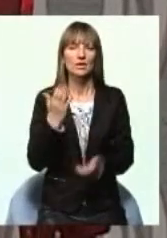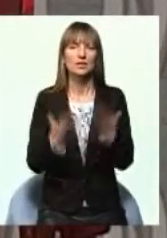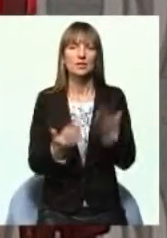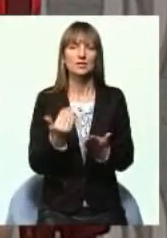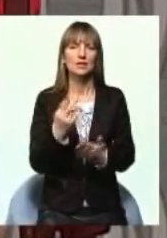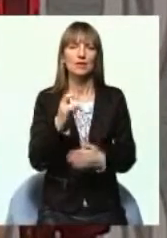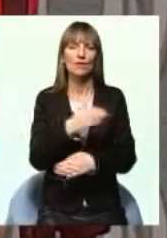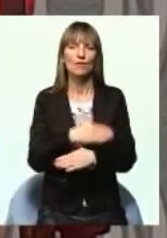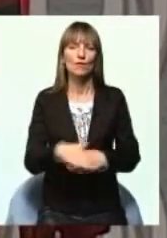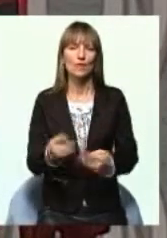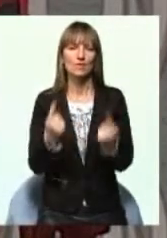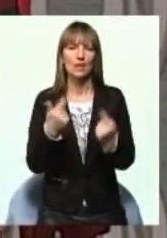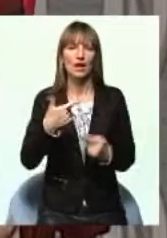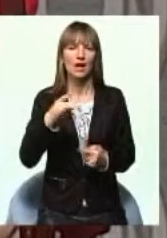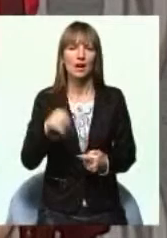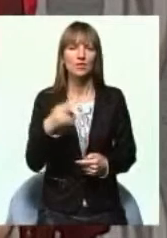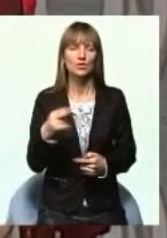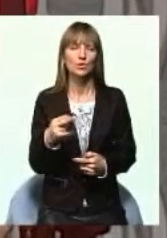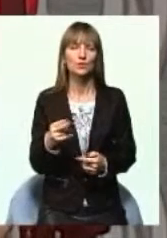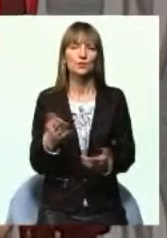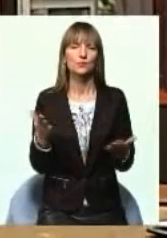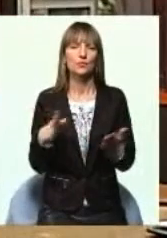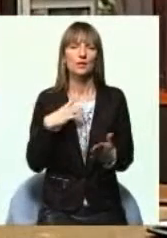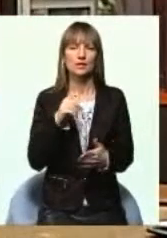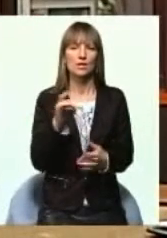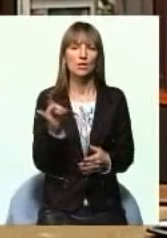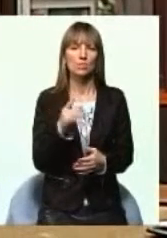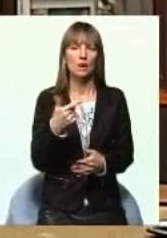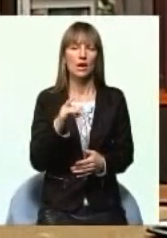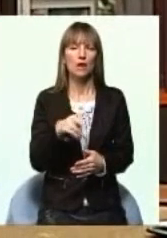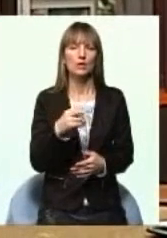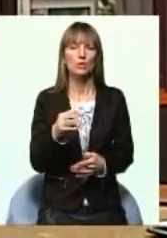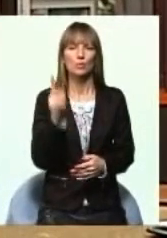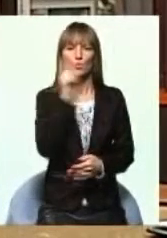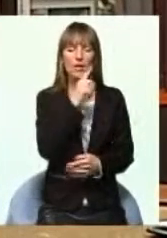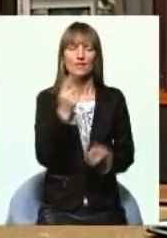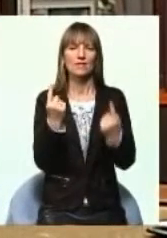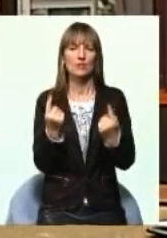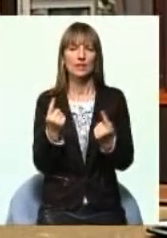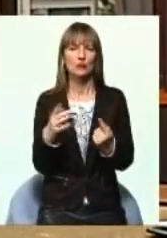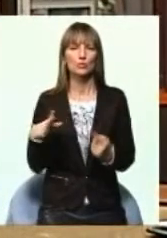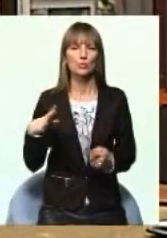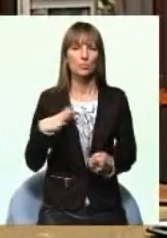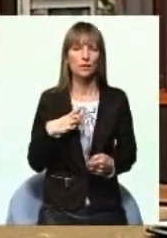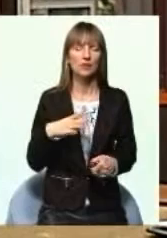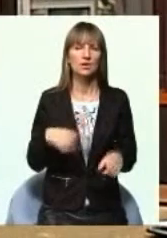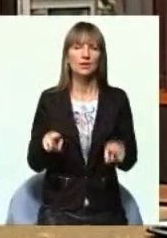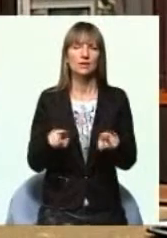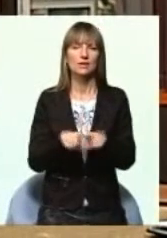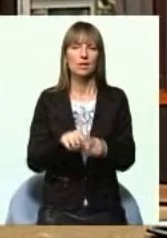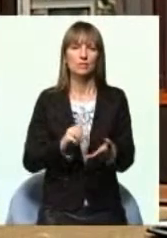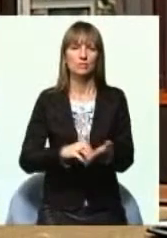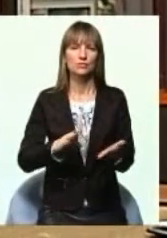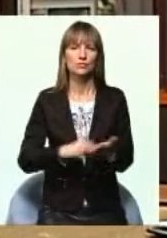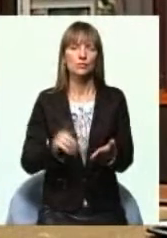на вулиці йде дуже великий град. От який буває за розмірами град? Маленький, великий? Було так